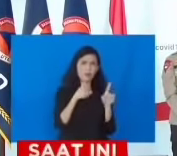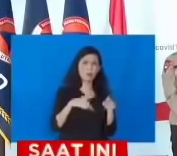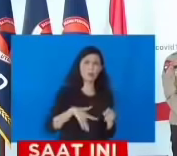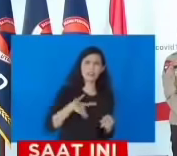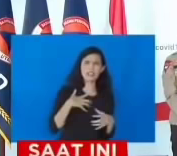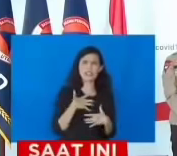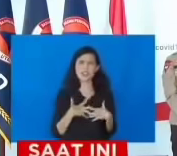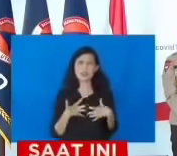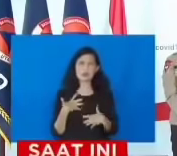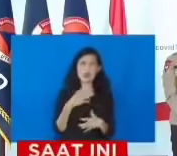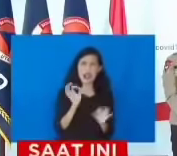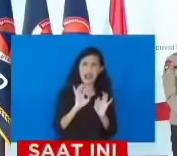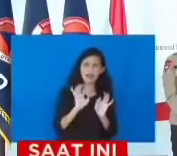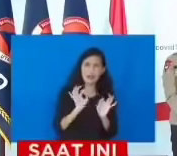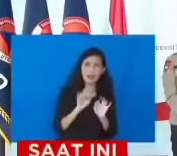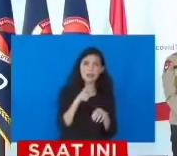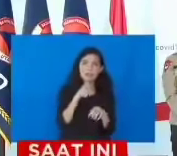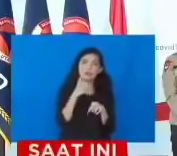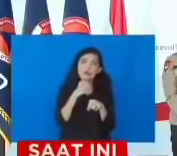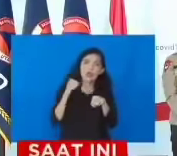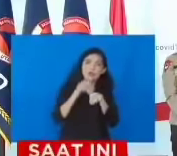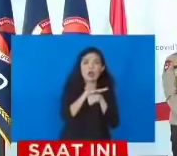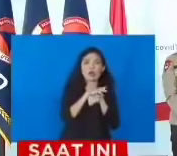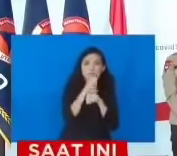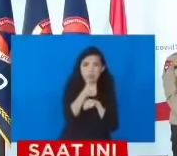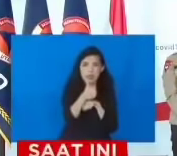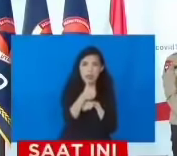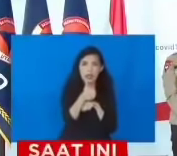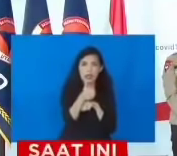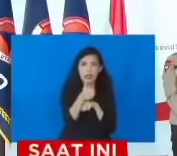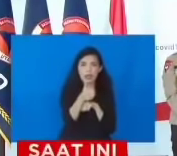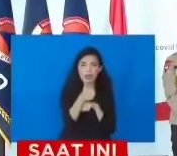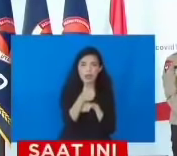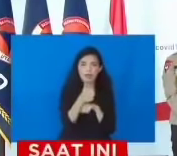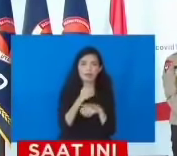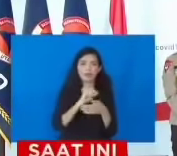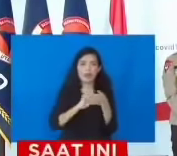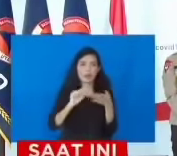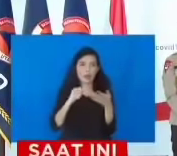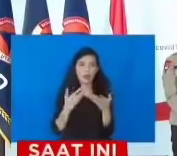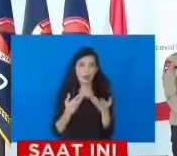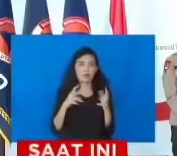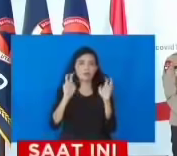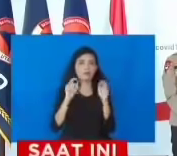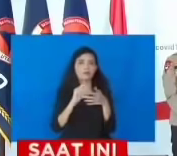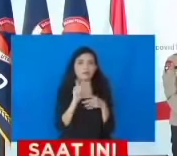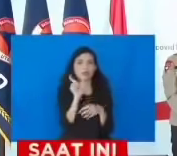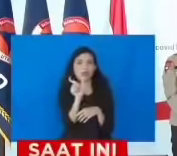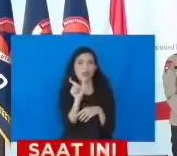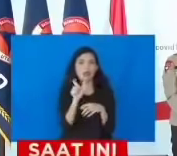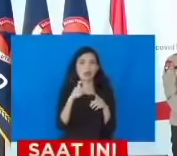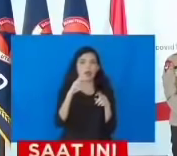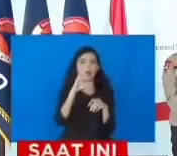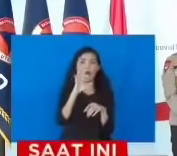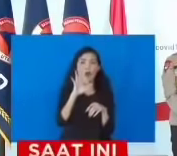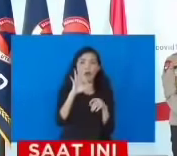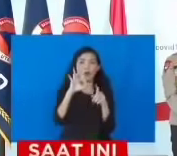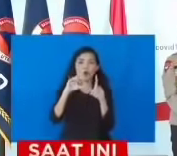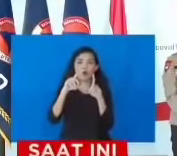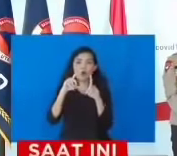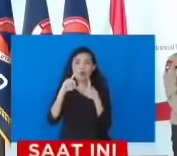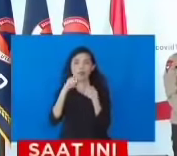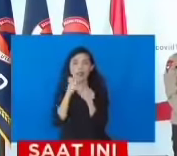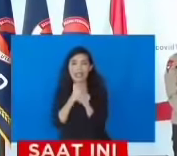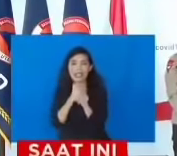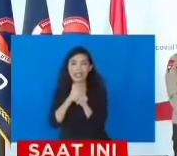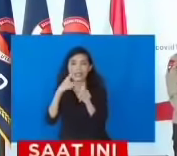di tengah-tengah kita. Inilah yang kemudian kita kenal dengan terminologi OTG, orang tanpa